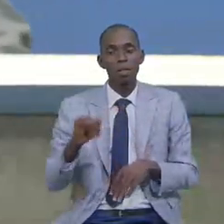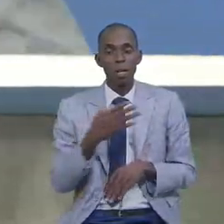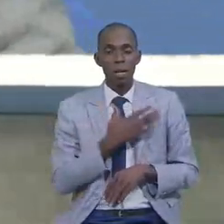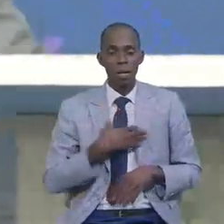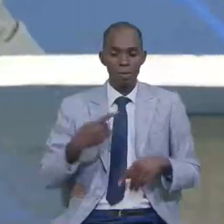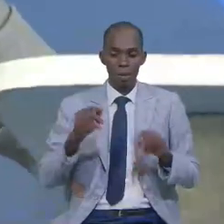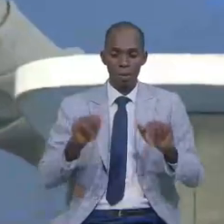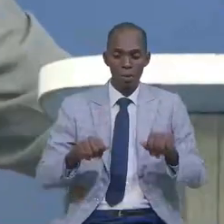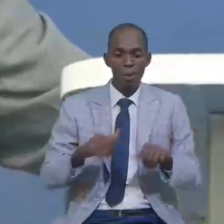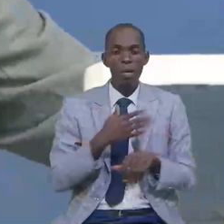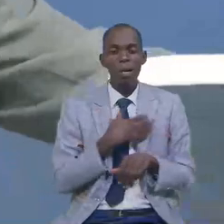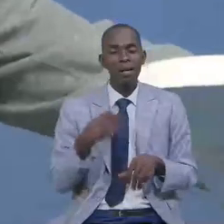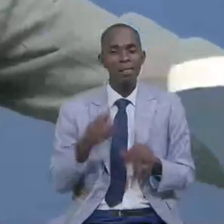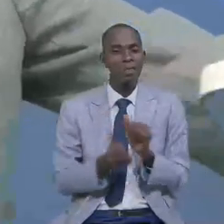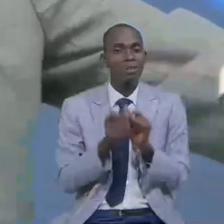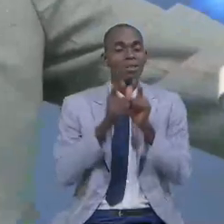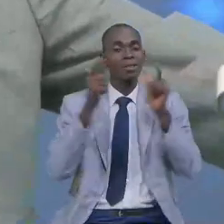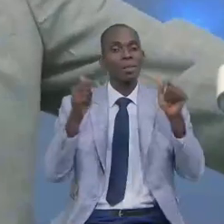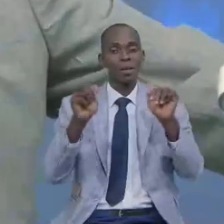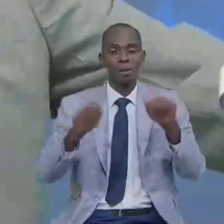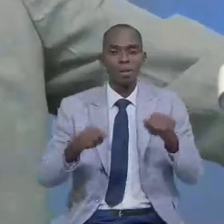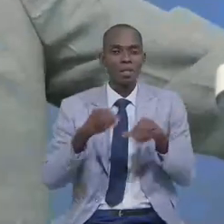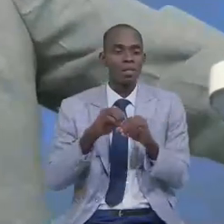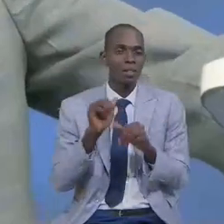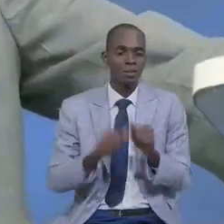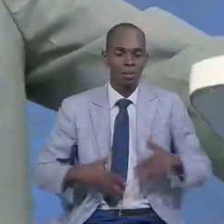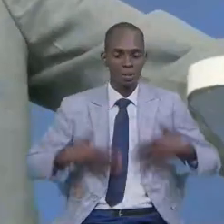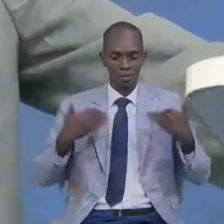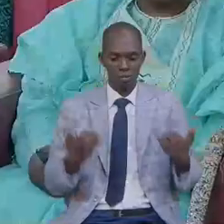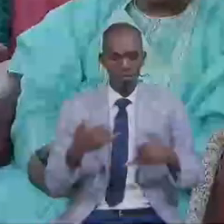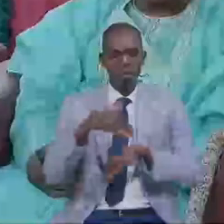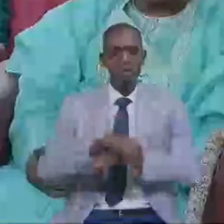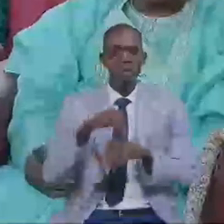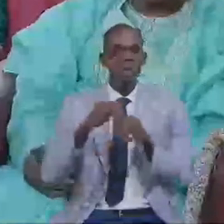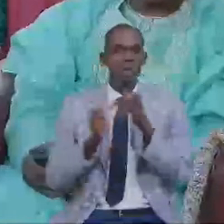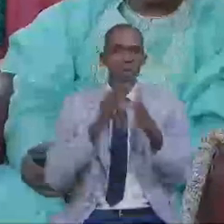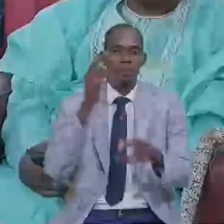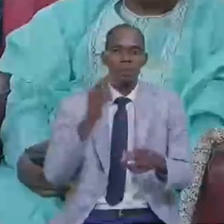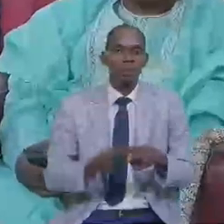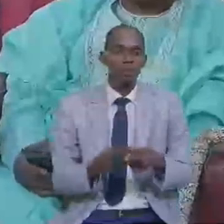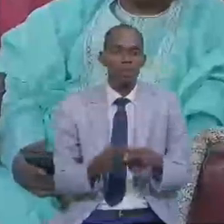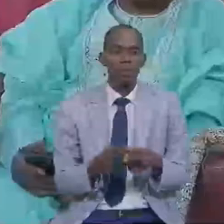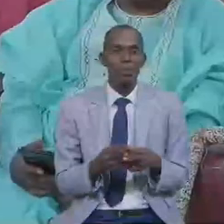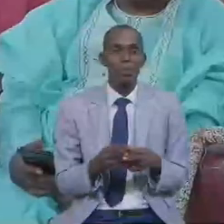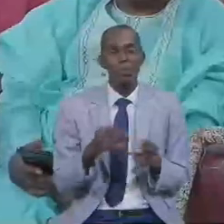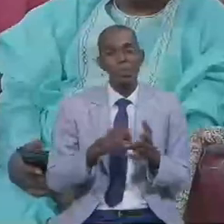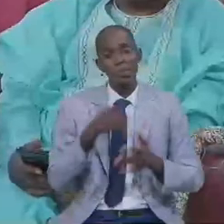possibilités et les plus grandes possibilités dans chaque vie ce soir au nom de Jésus.